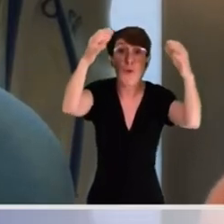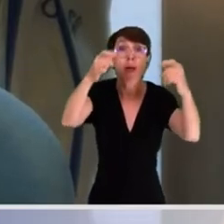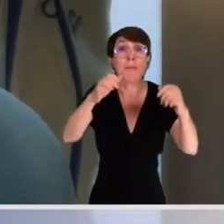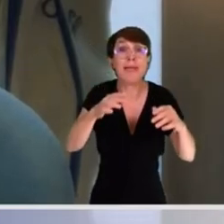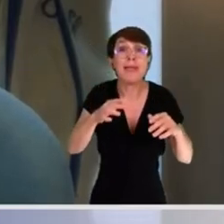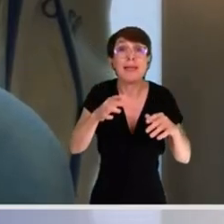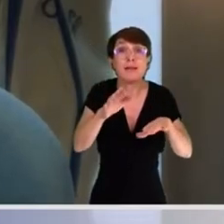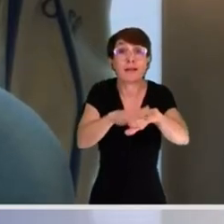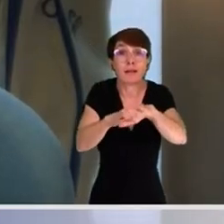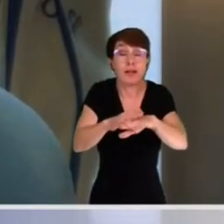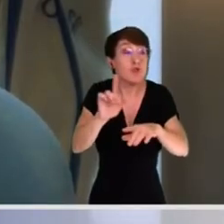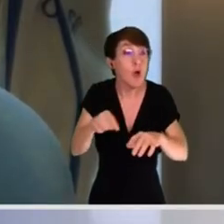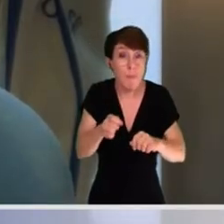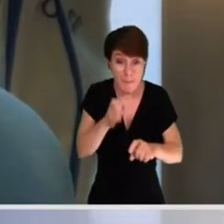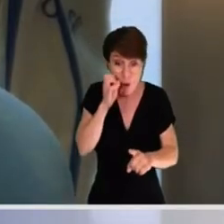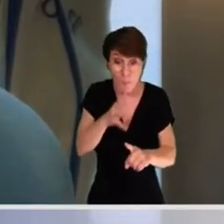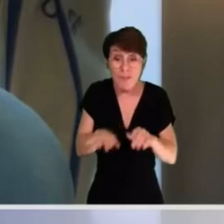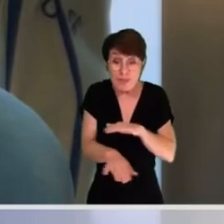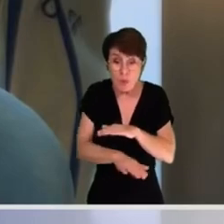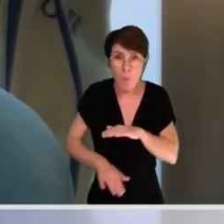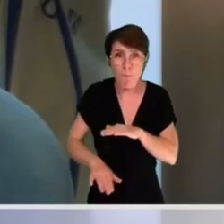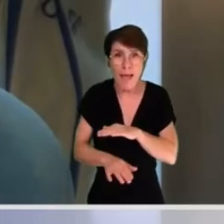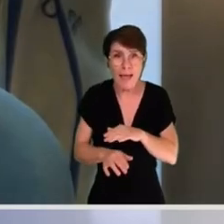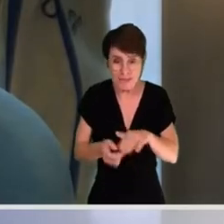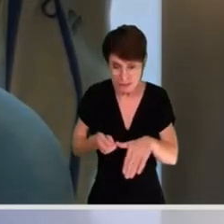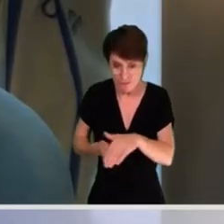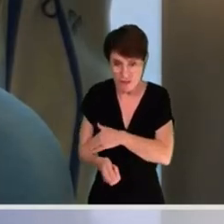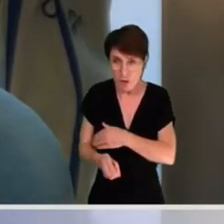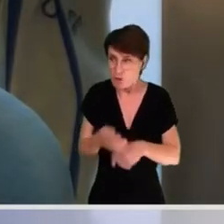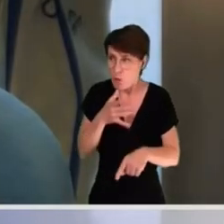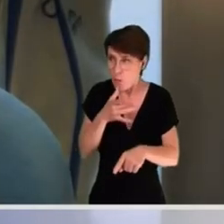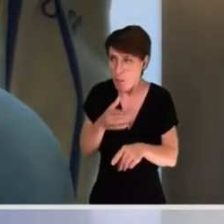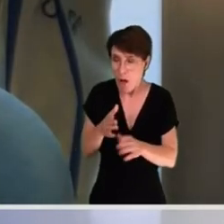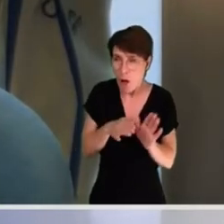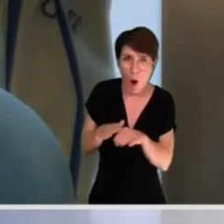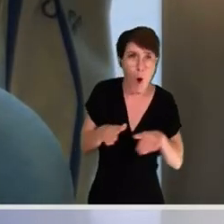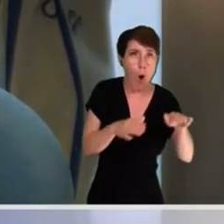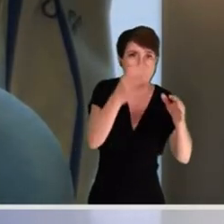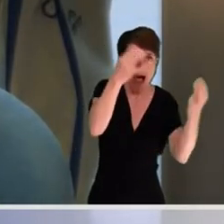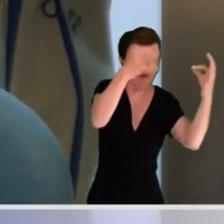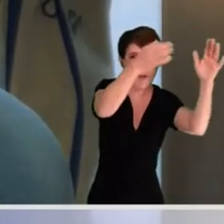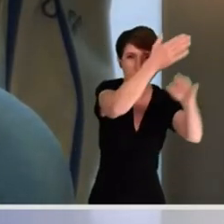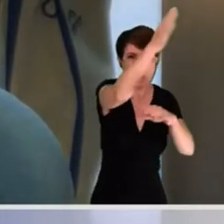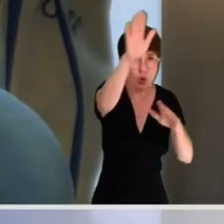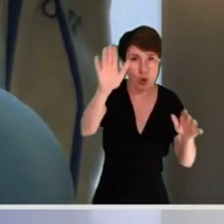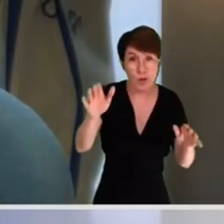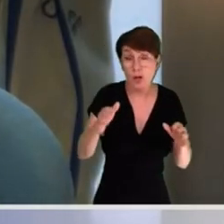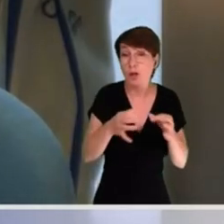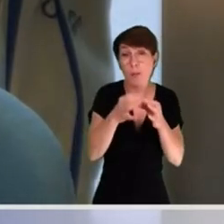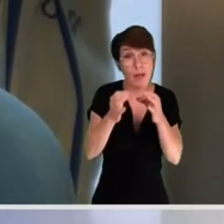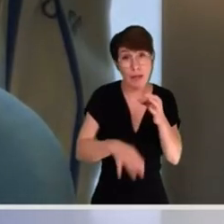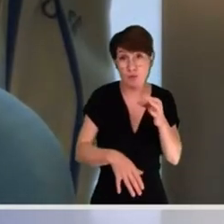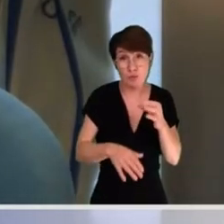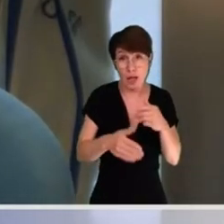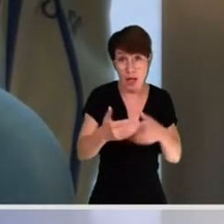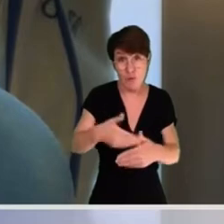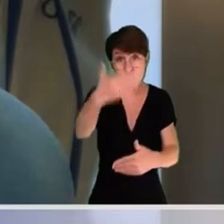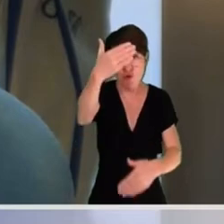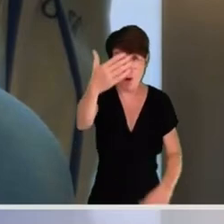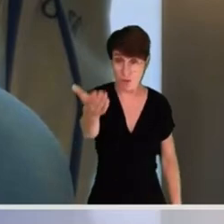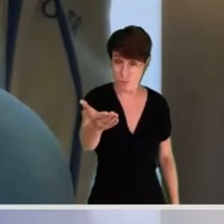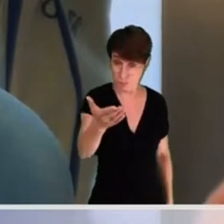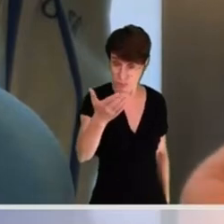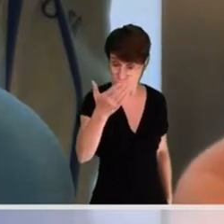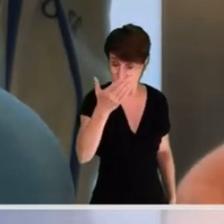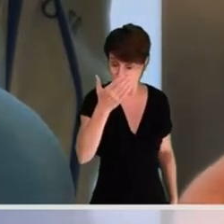base attendues par les Grenoblois. Et mécaniquement, cette trajectoire conduit à